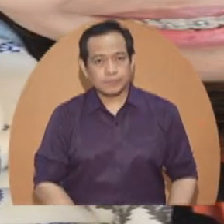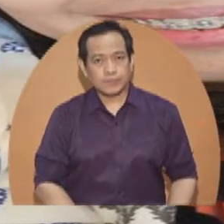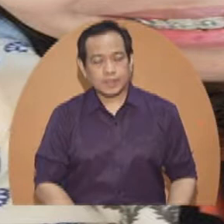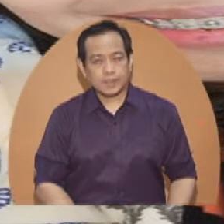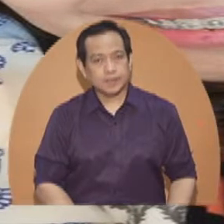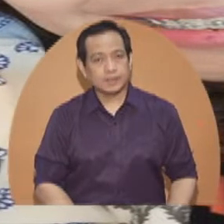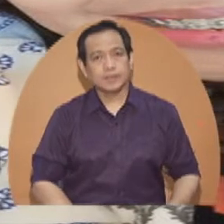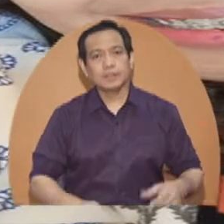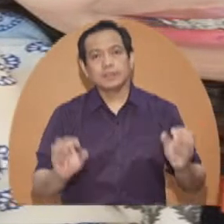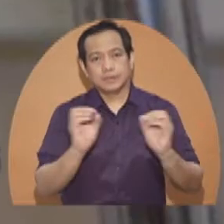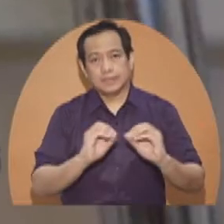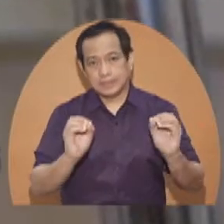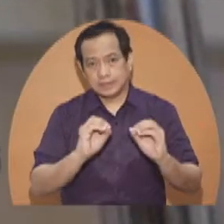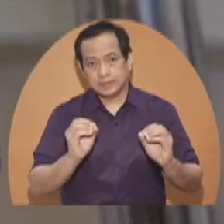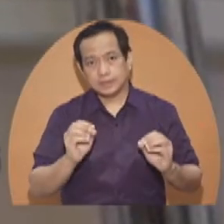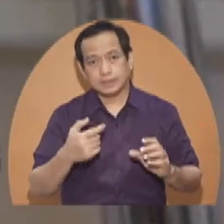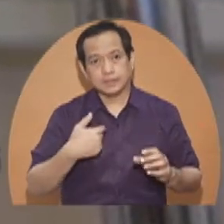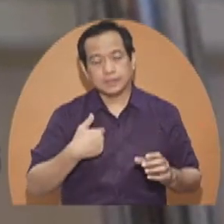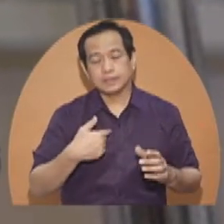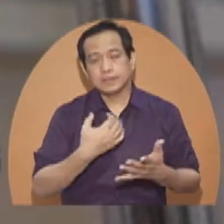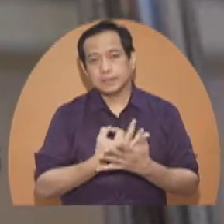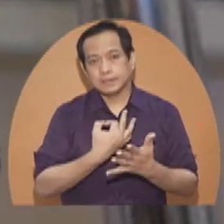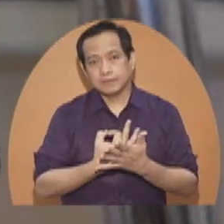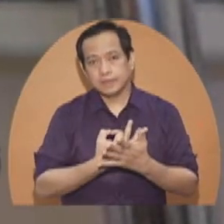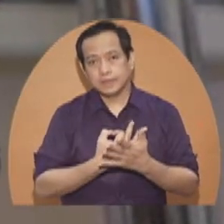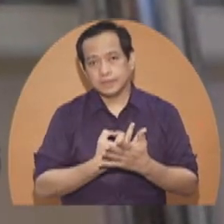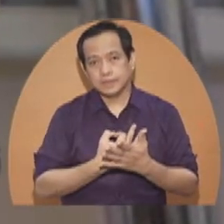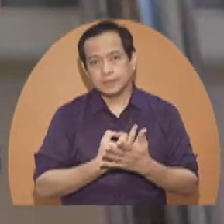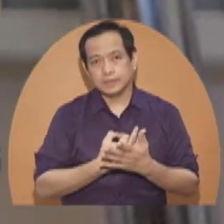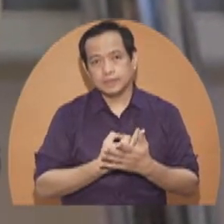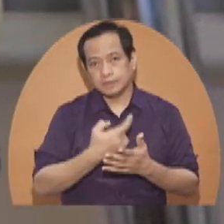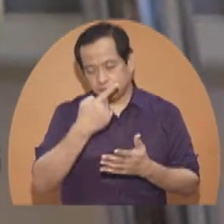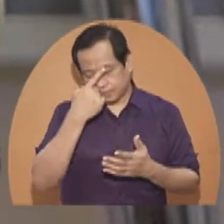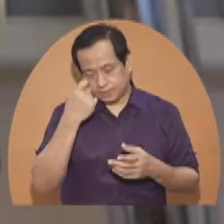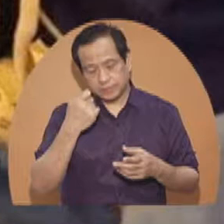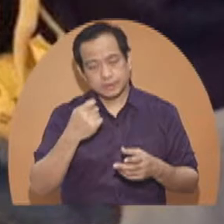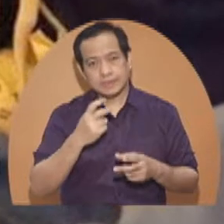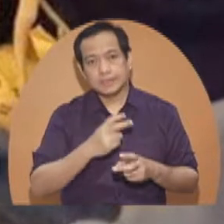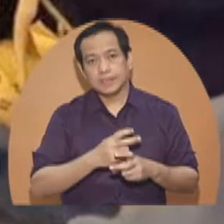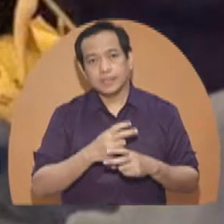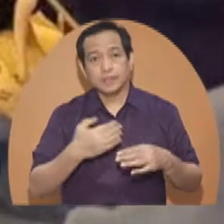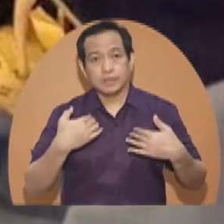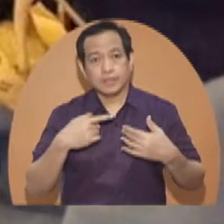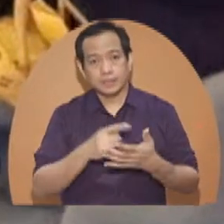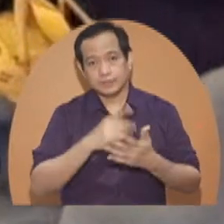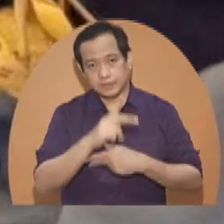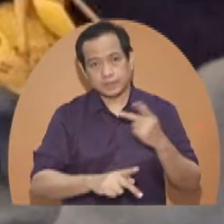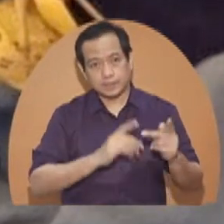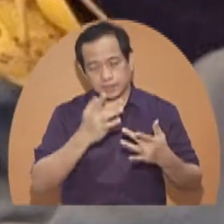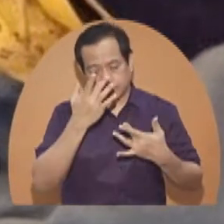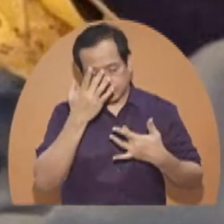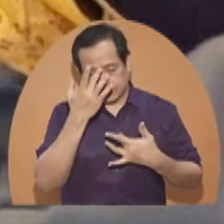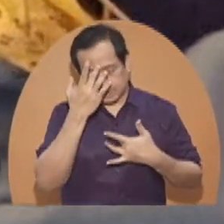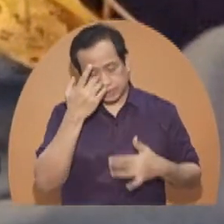nga, medyo wala rin kami talaga dahil mahirap din talaga na magkaroon ng